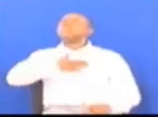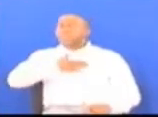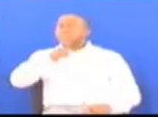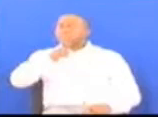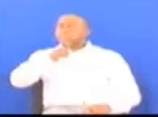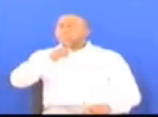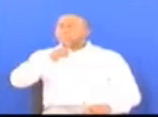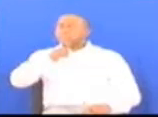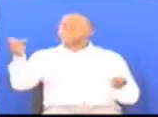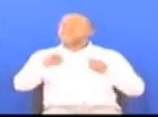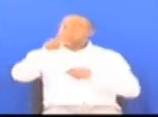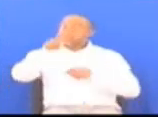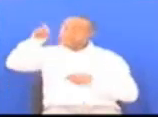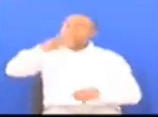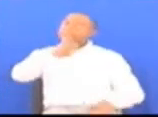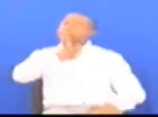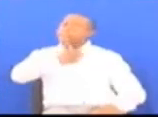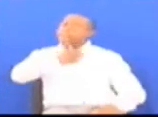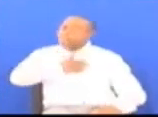Mheshimiwa Spika,